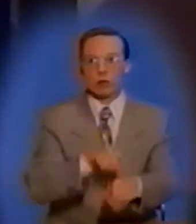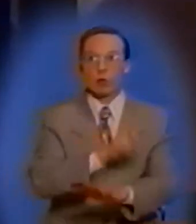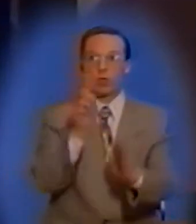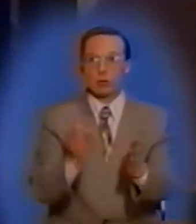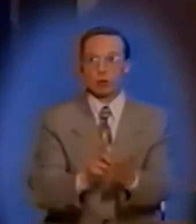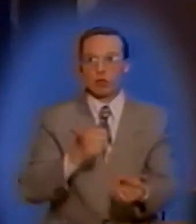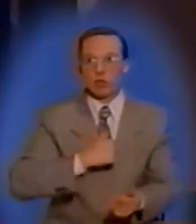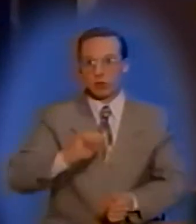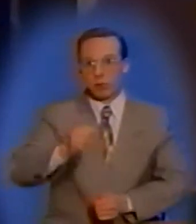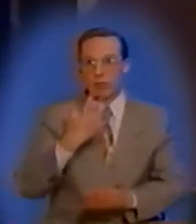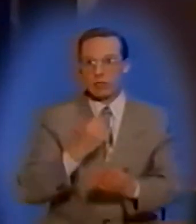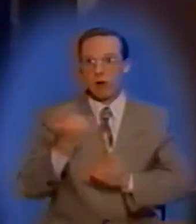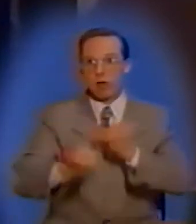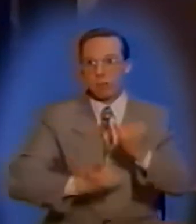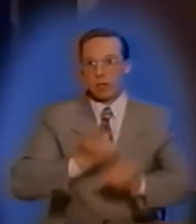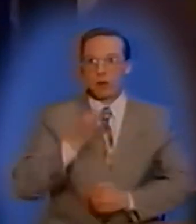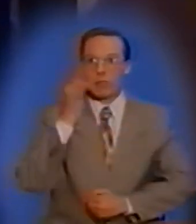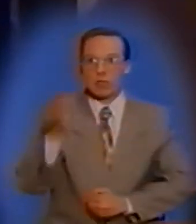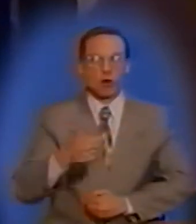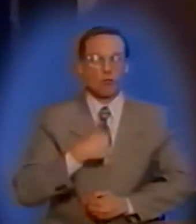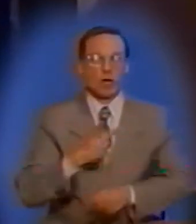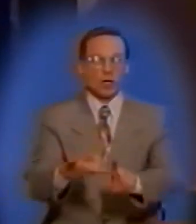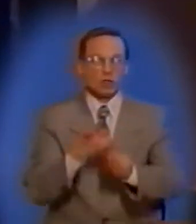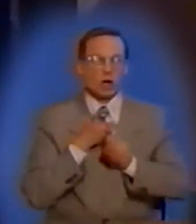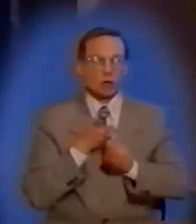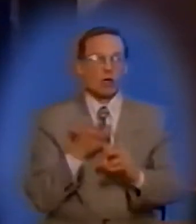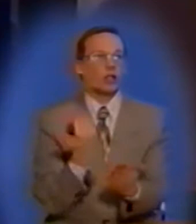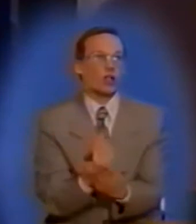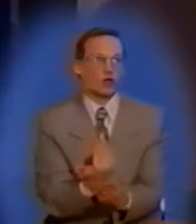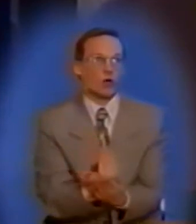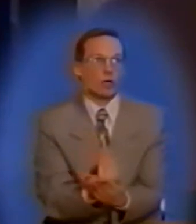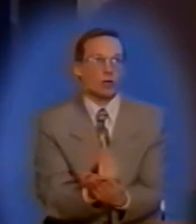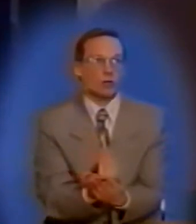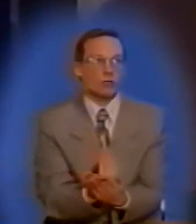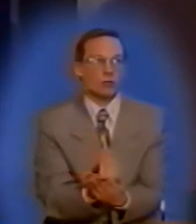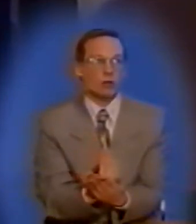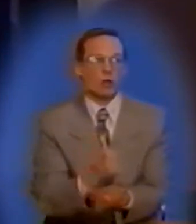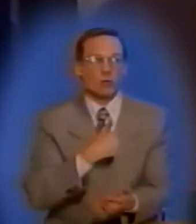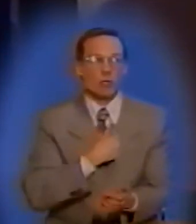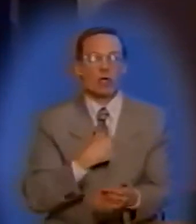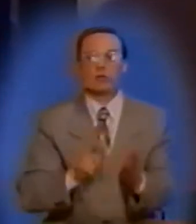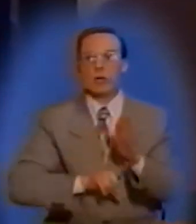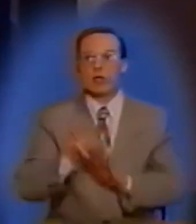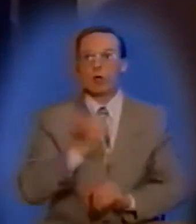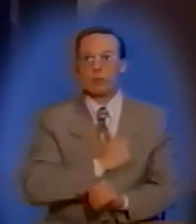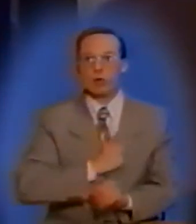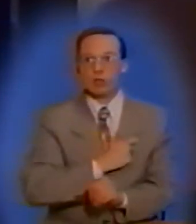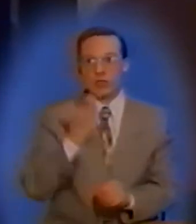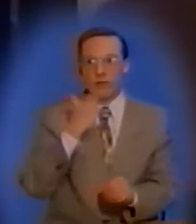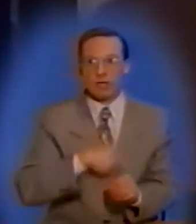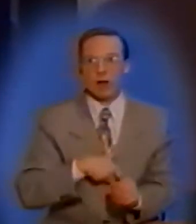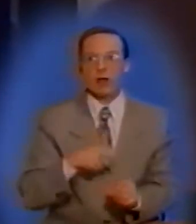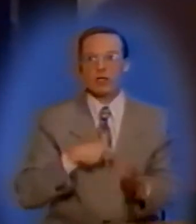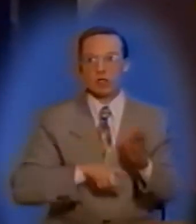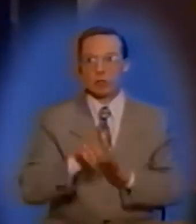aš būtent pirmai savo panai ėmė ir pasakiau, mane traukia kažkodėl. Aš būtent pradėjau abijot savimi taip, kad aš pradėjau